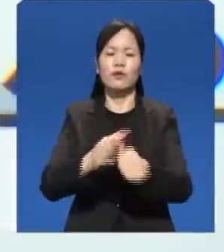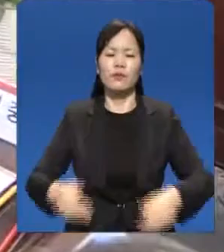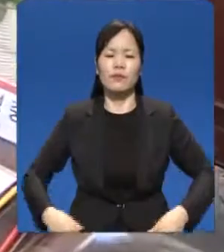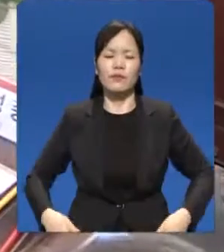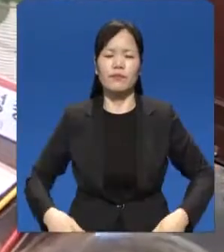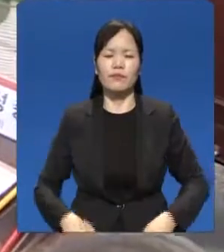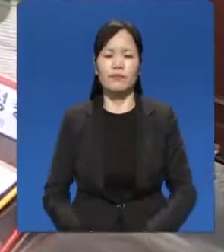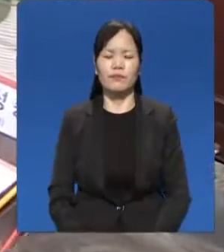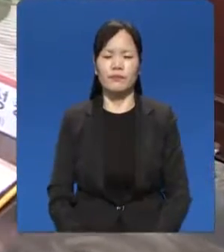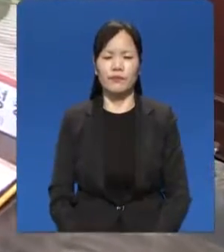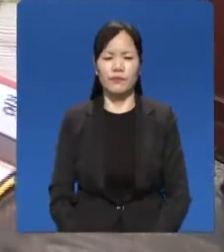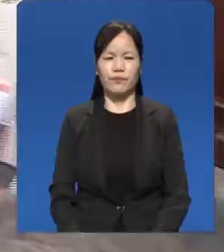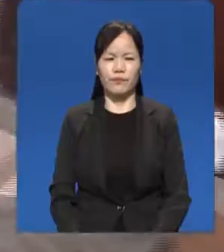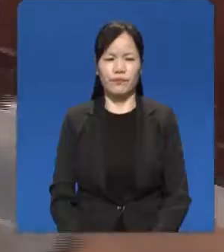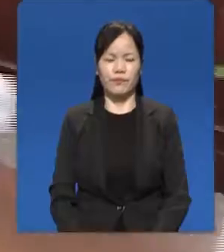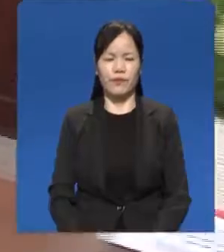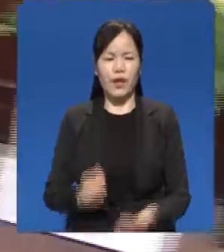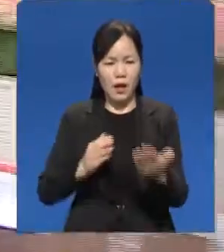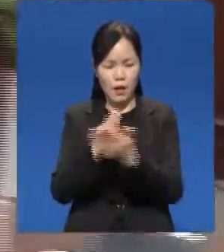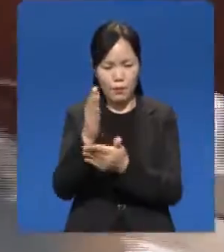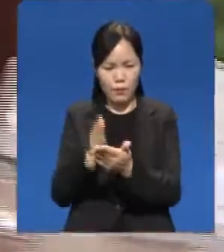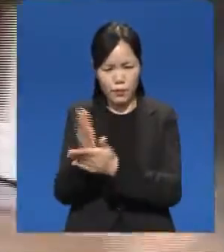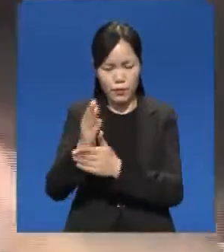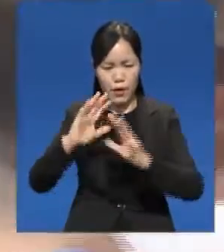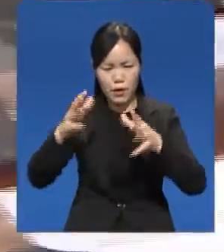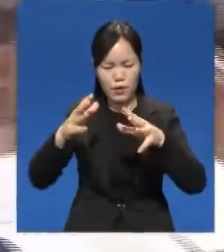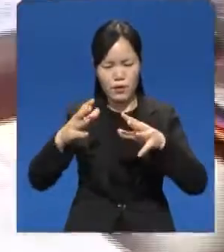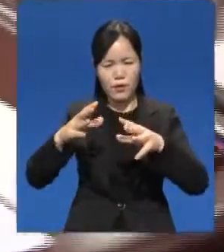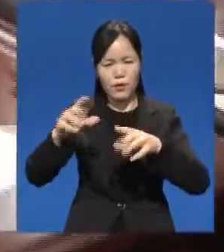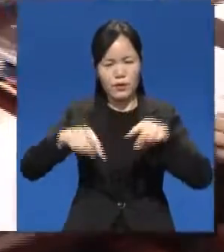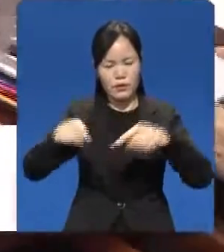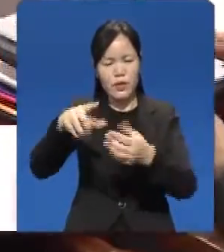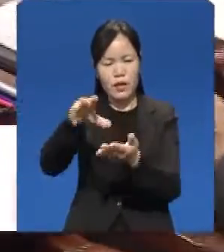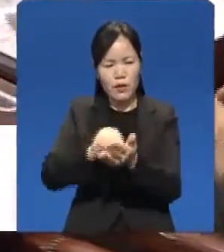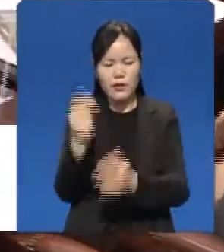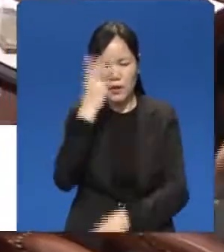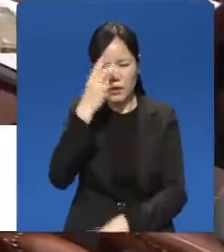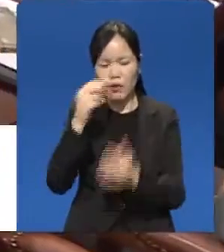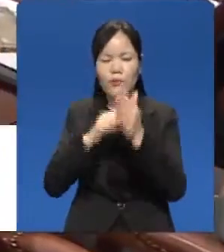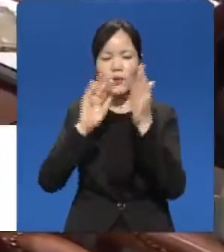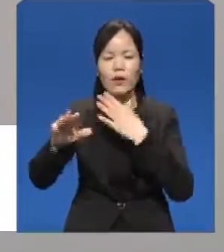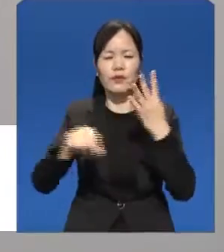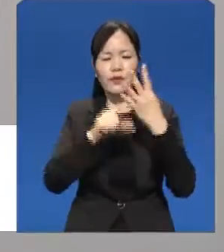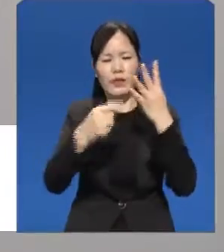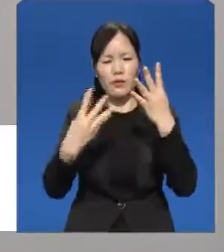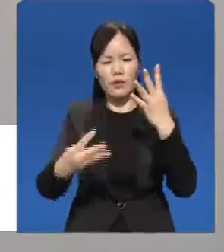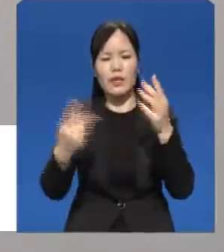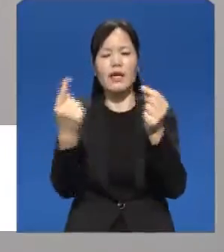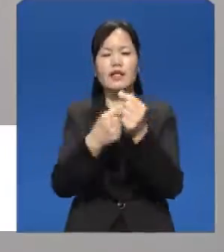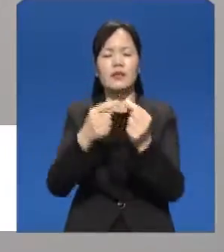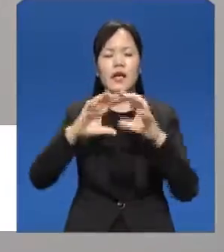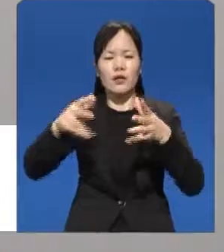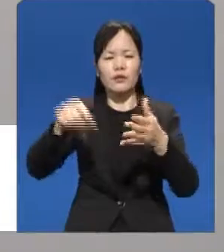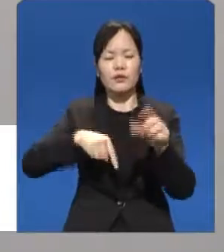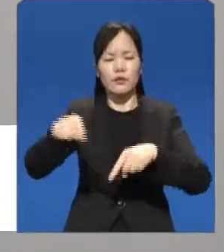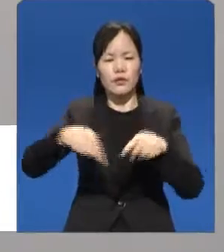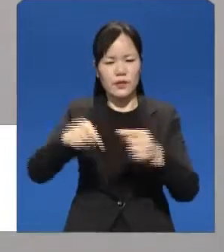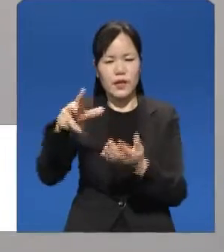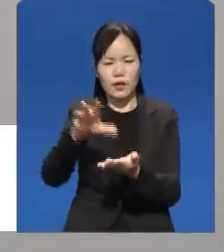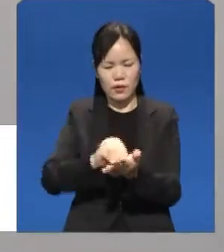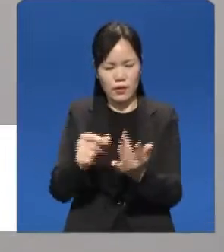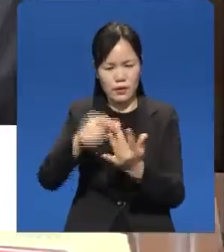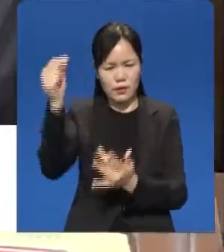합니다. 인수위는 분과별 국정과제를 검토한 뒤 다음 달 4일 1차 국정과제를 선정할